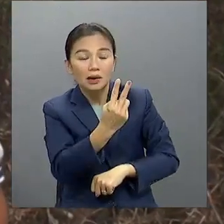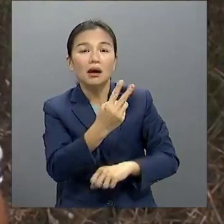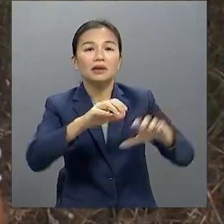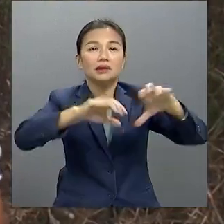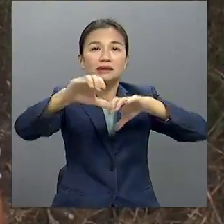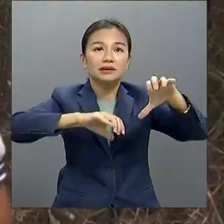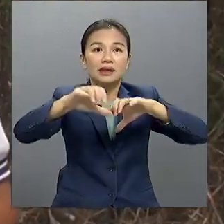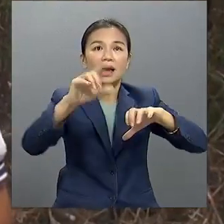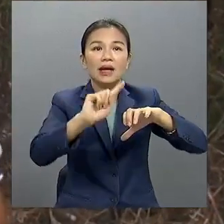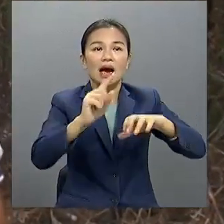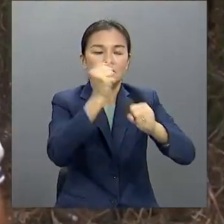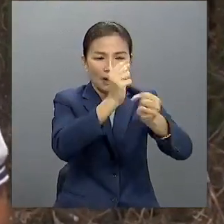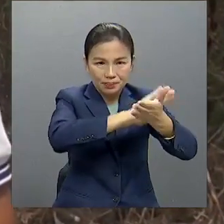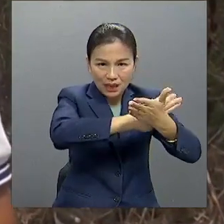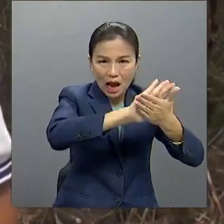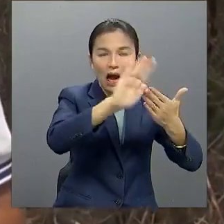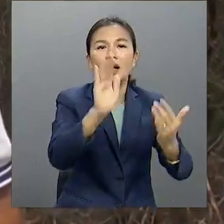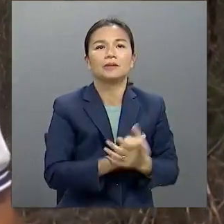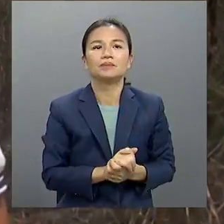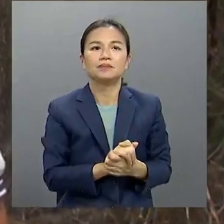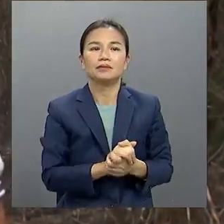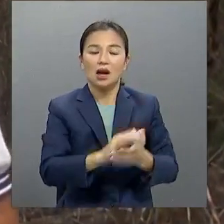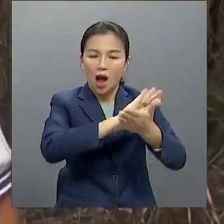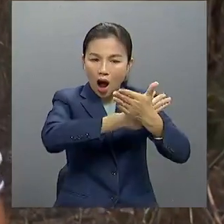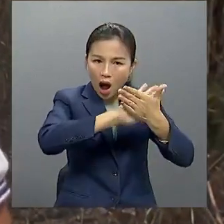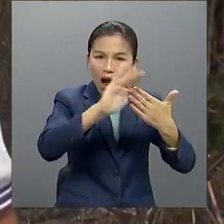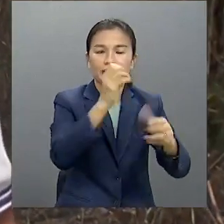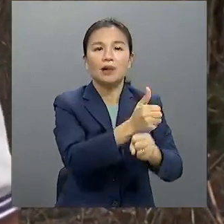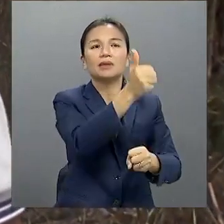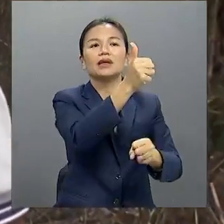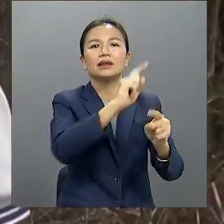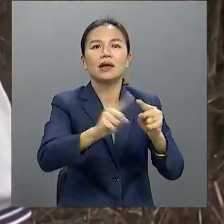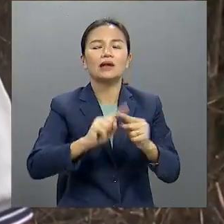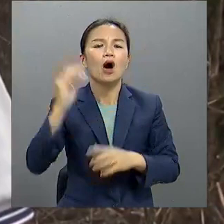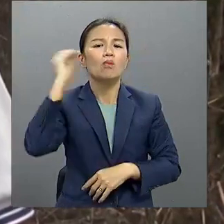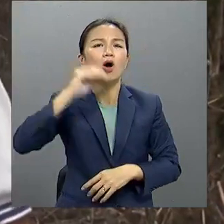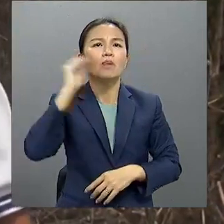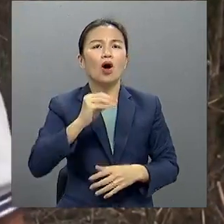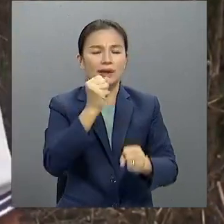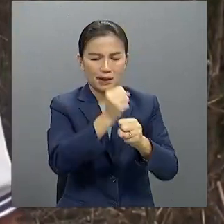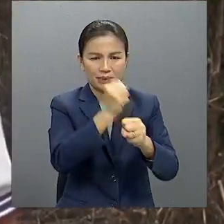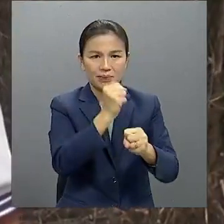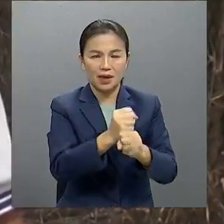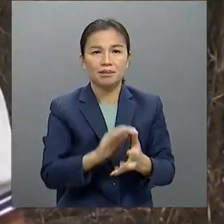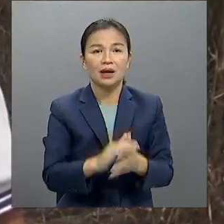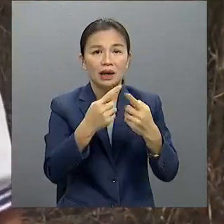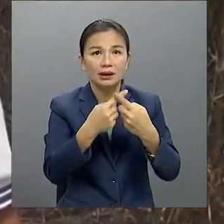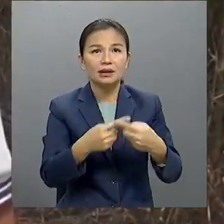ำให้มันสะอาดขึ้นนะครับทำให้มันดีขึ้นนะครับบ่อยครั้งที่เรามาทำกันแบบนี้นะครับแต่ว่าก็ยังมี